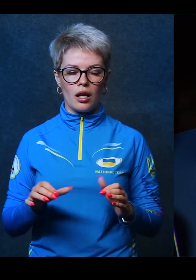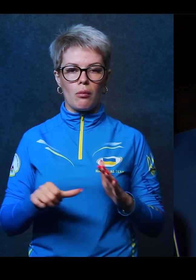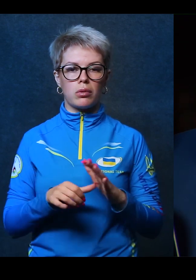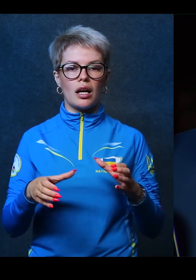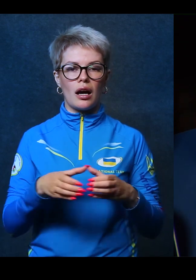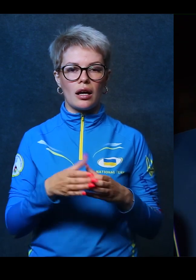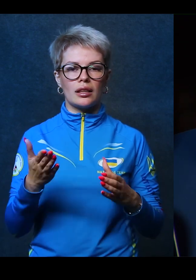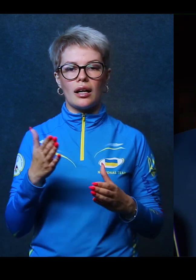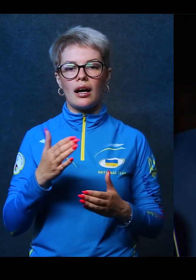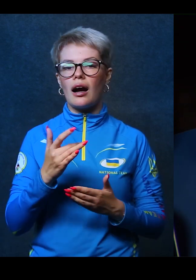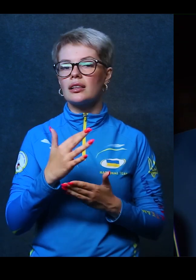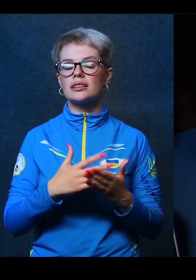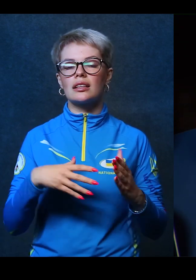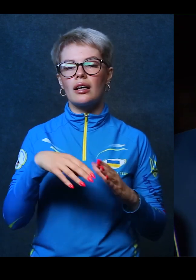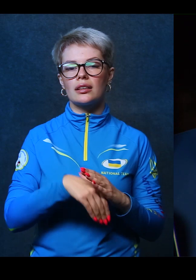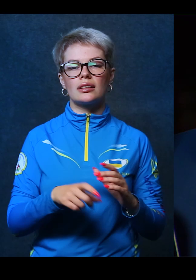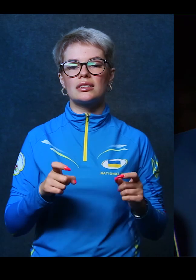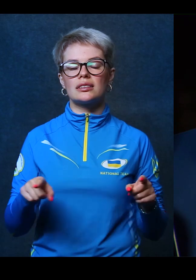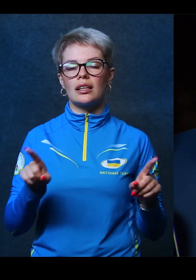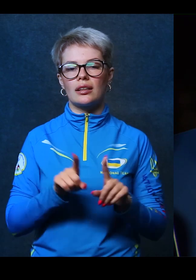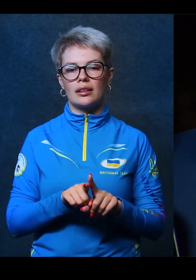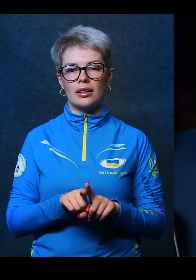яка складалася з таких